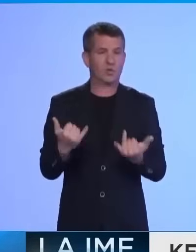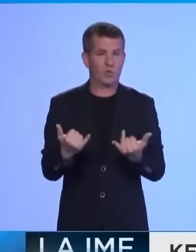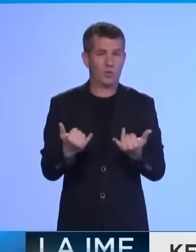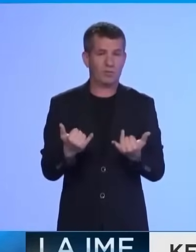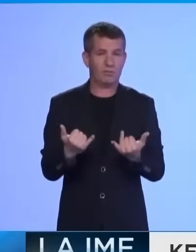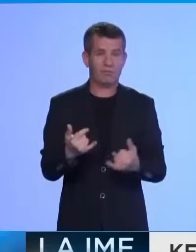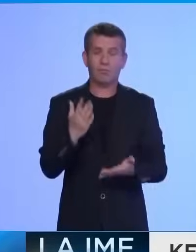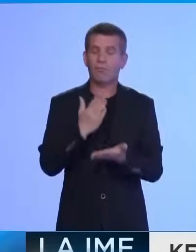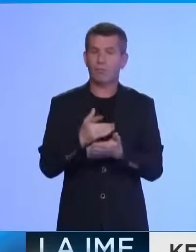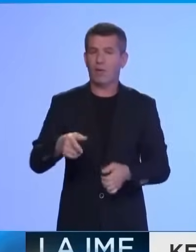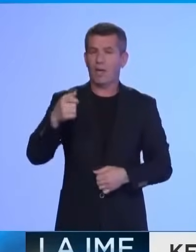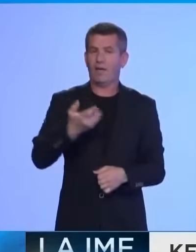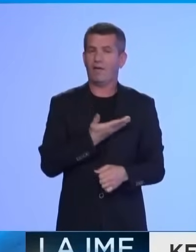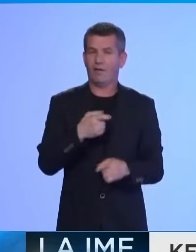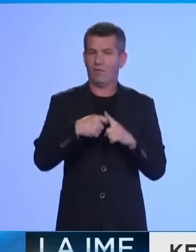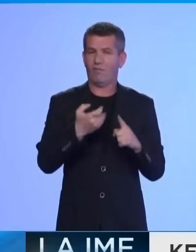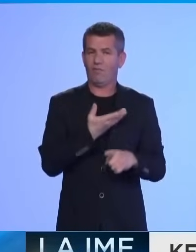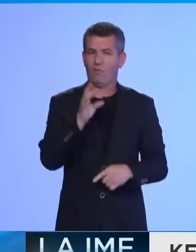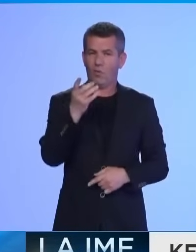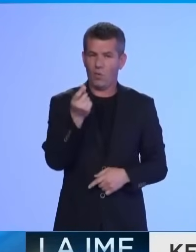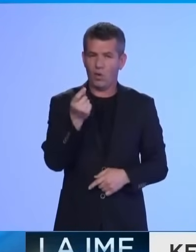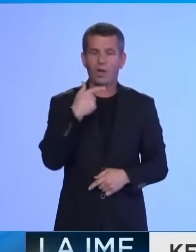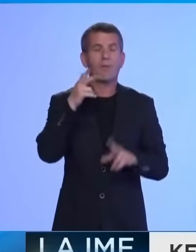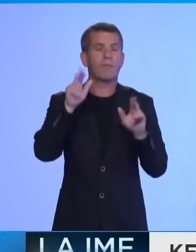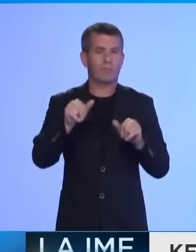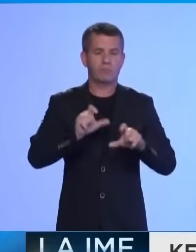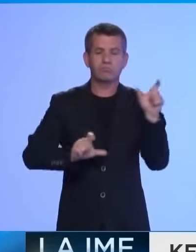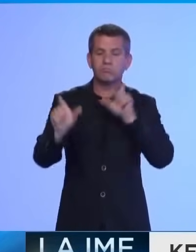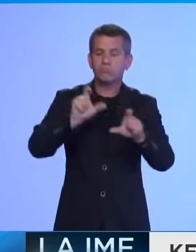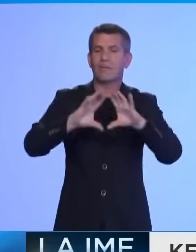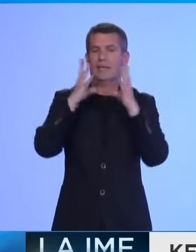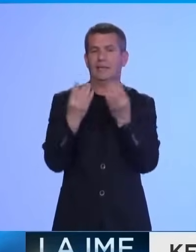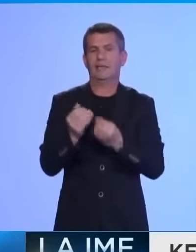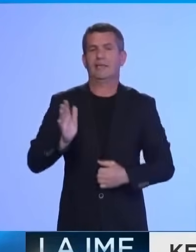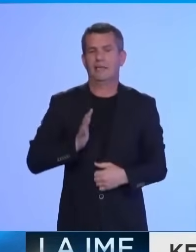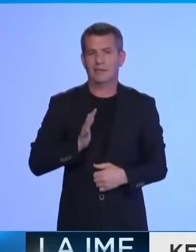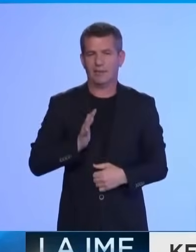se KFOR-i është i përkushtuar në parandalimin e çdo rreziku që mund t'i kanoset Kosovës.